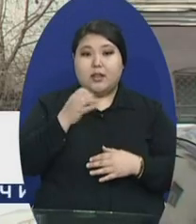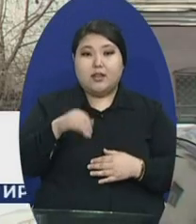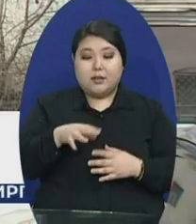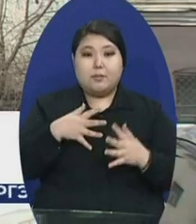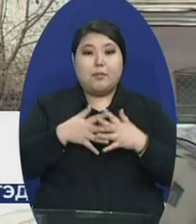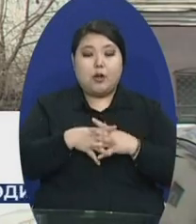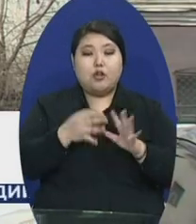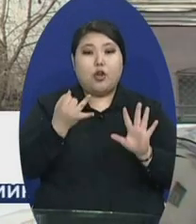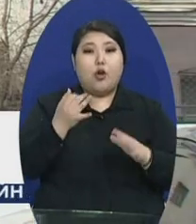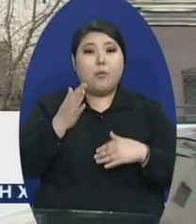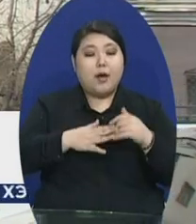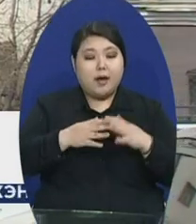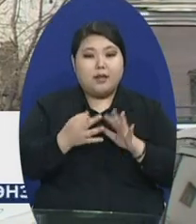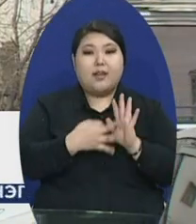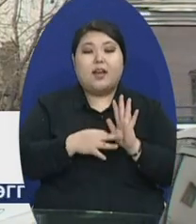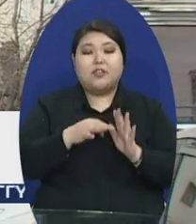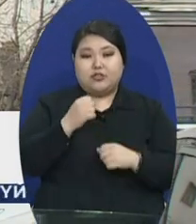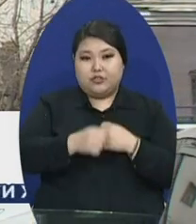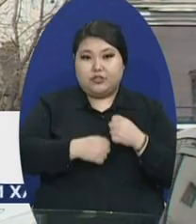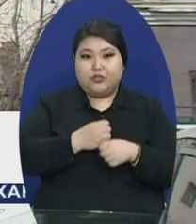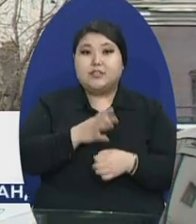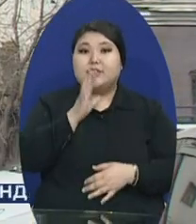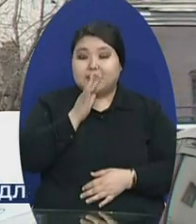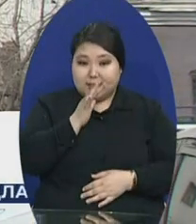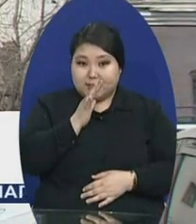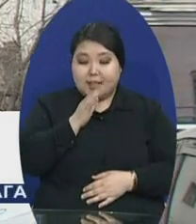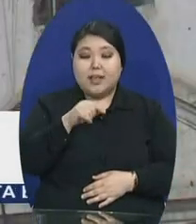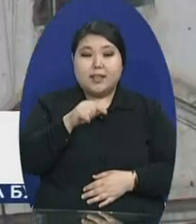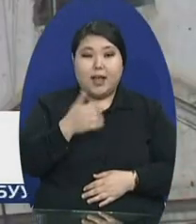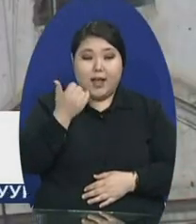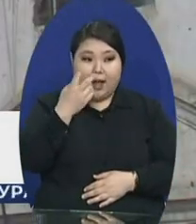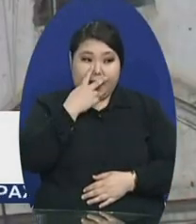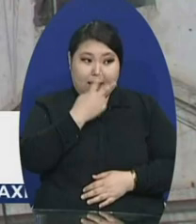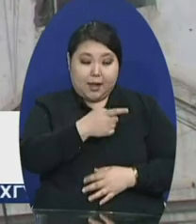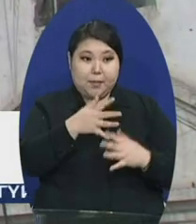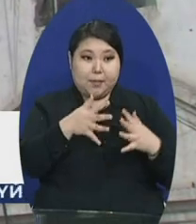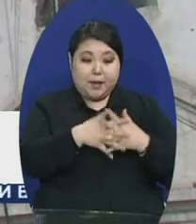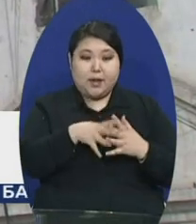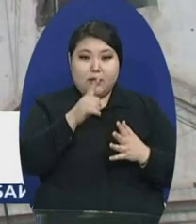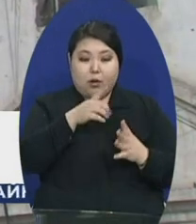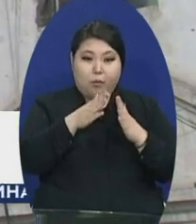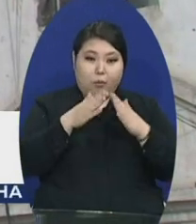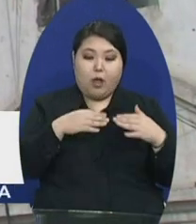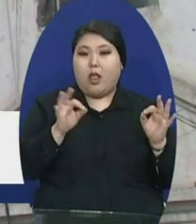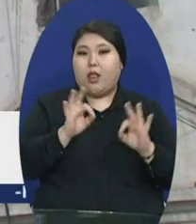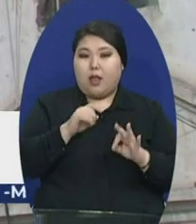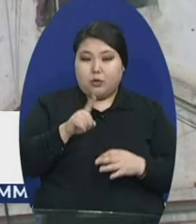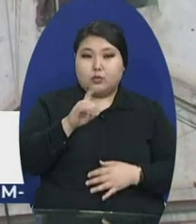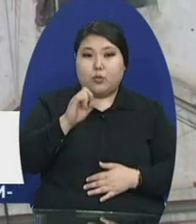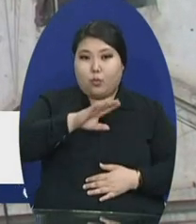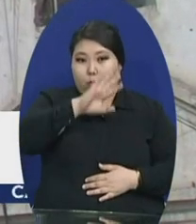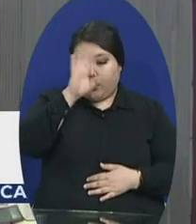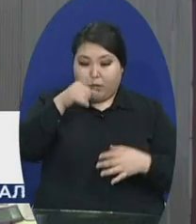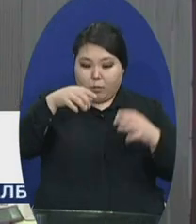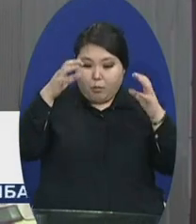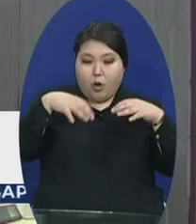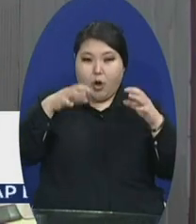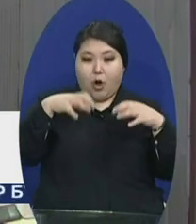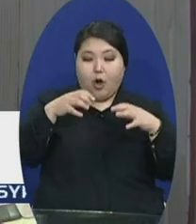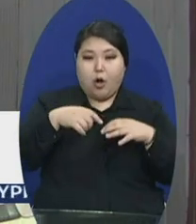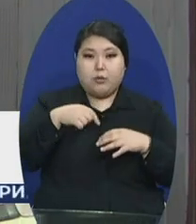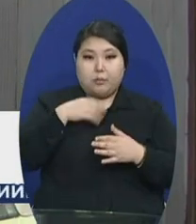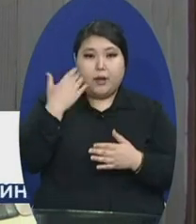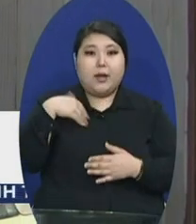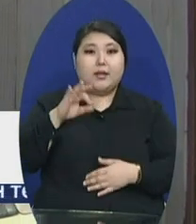барилга 80-аад жилийн насжилттай. Таны харж байгаа энэ байр нь арай буулгаагүй байгаа нэг барилга. Зунда дээврээс нь борооны